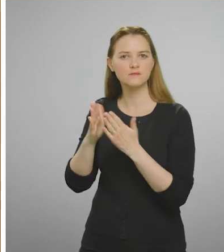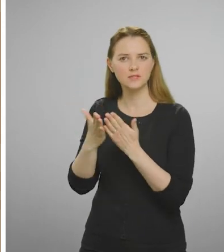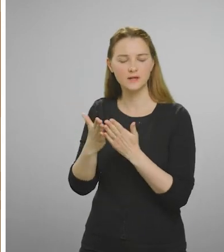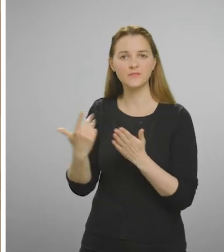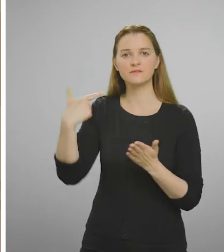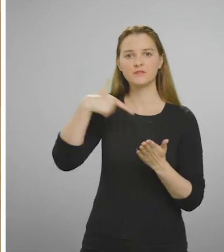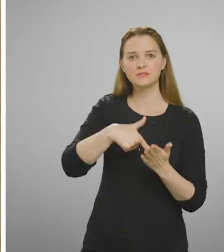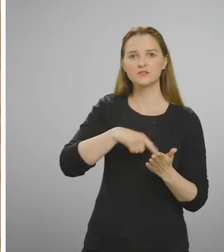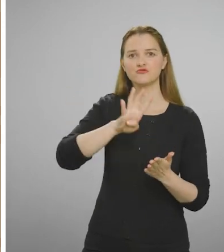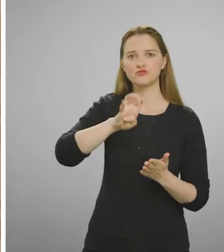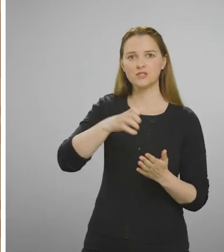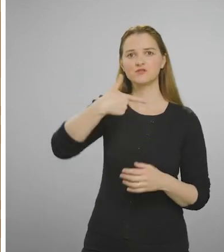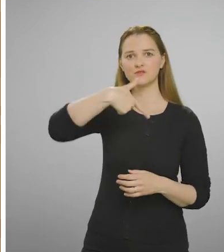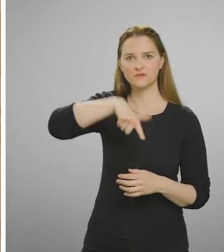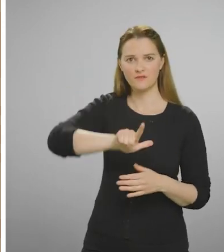4118 zvučnih knjiga,